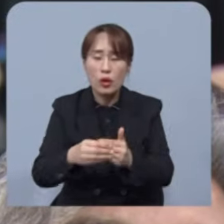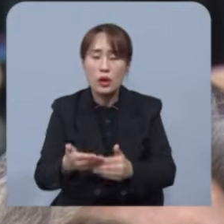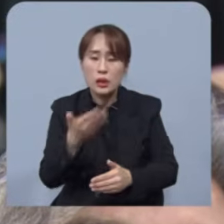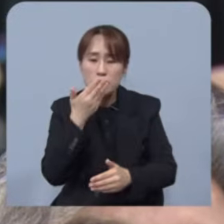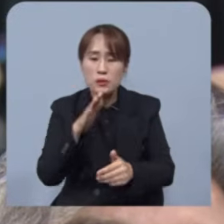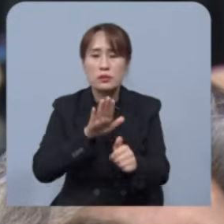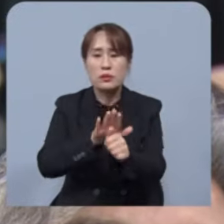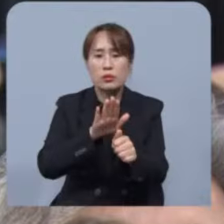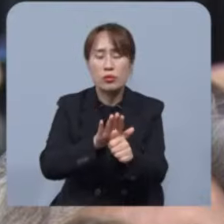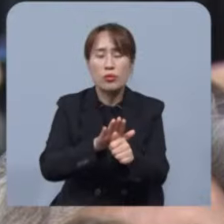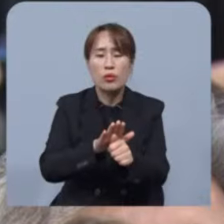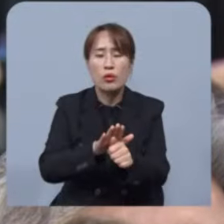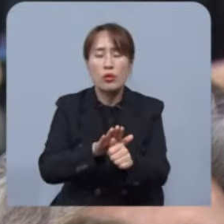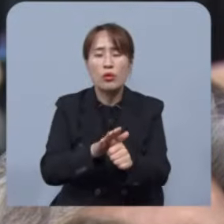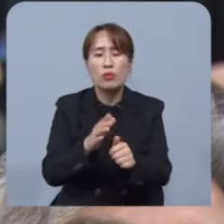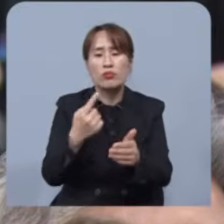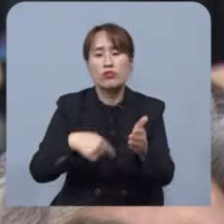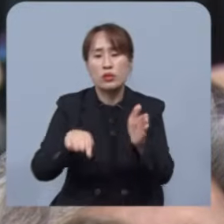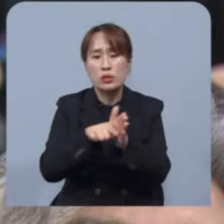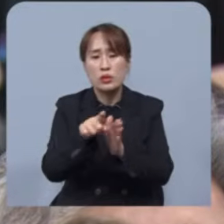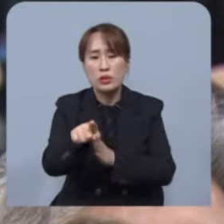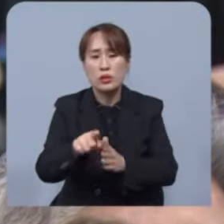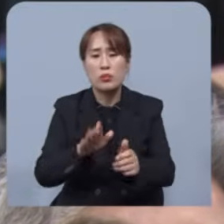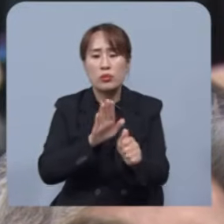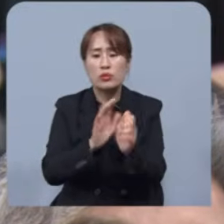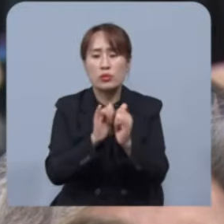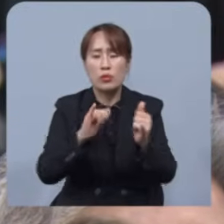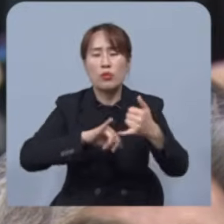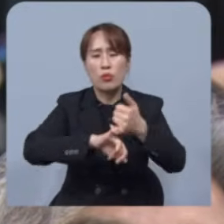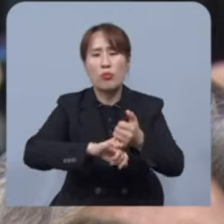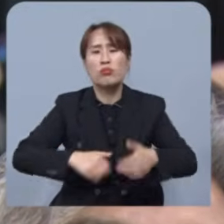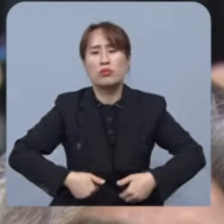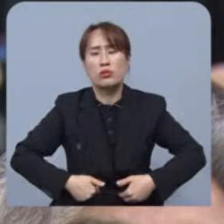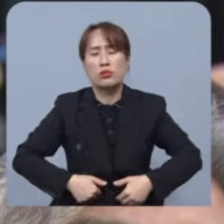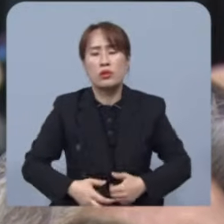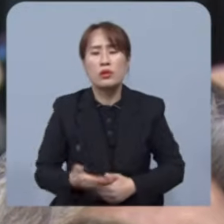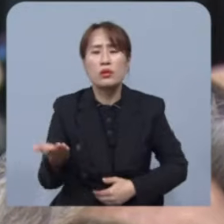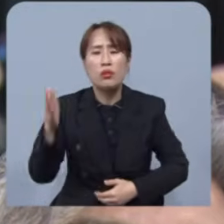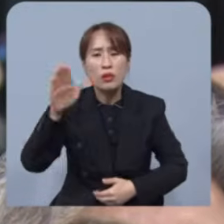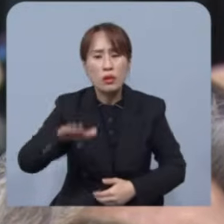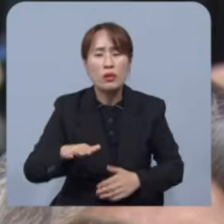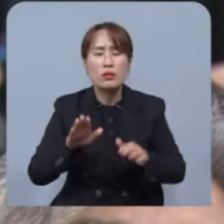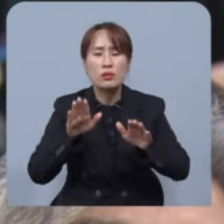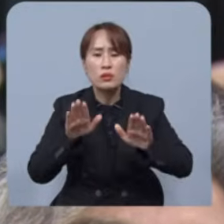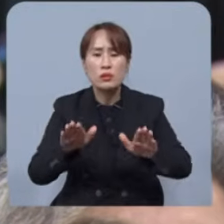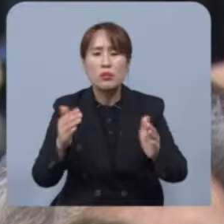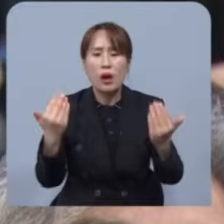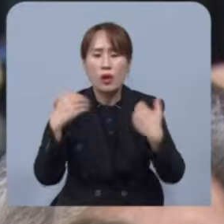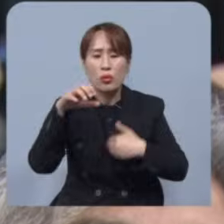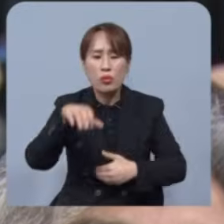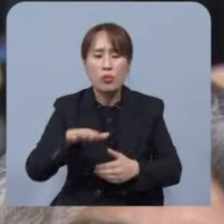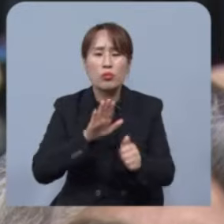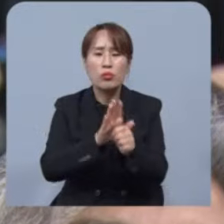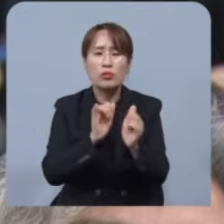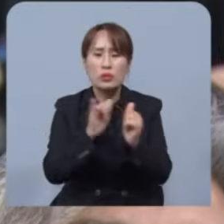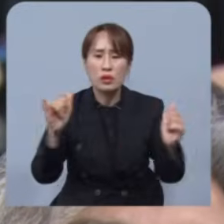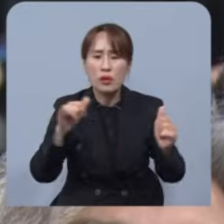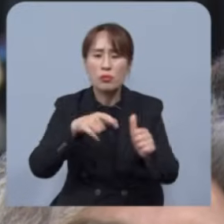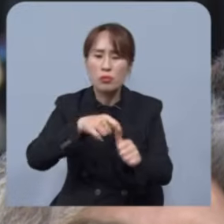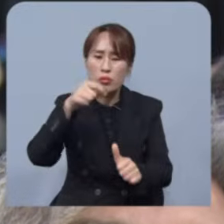등의 최소한의 도움이라도 받기 위해서는 보조 인력이 반드시 필요합니다. 근데 지금 학교에서 이 보조 인력